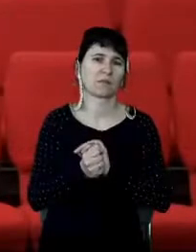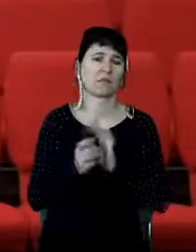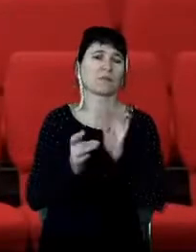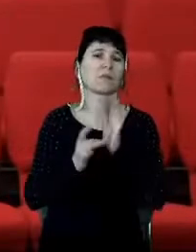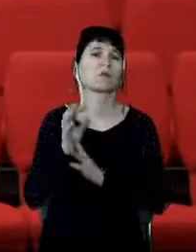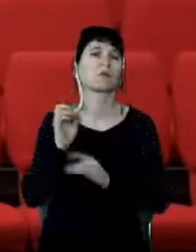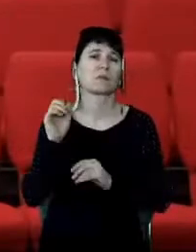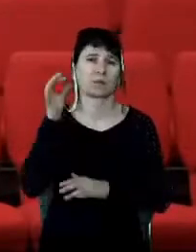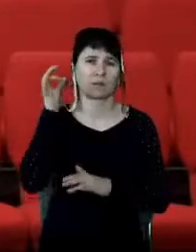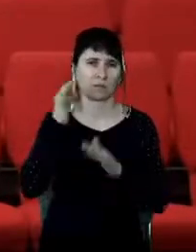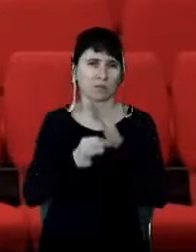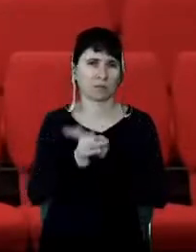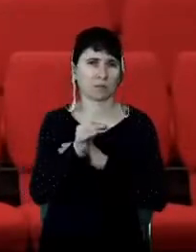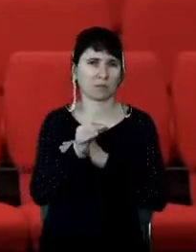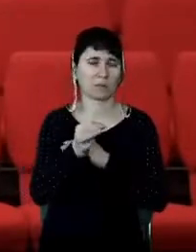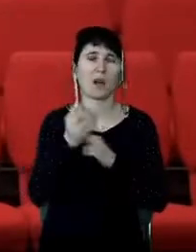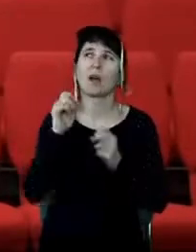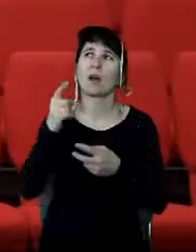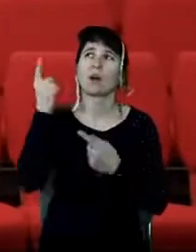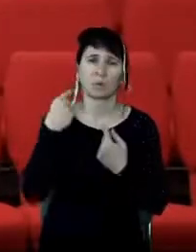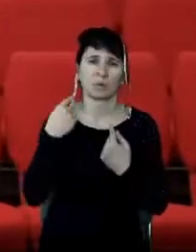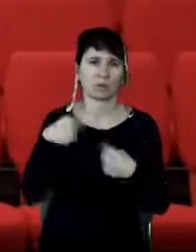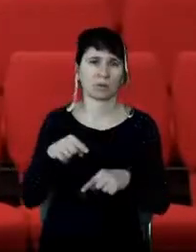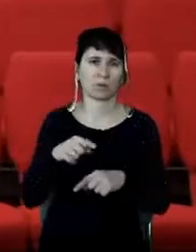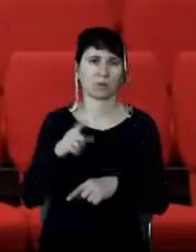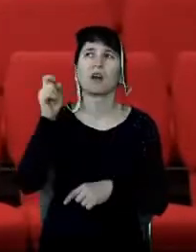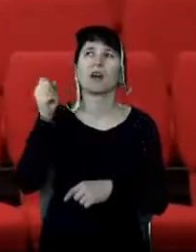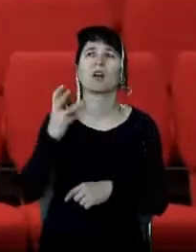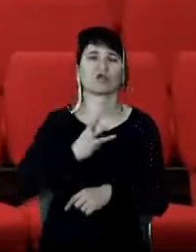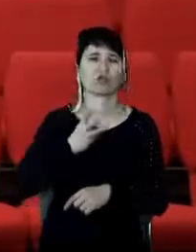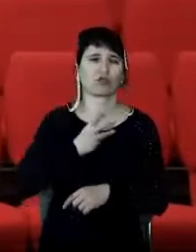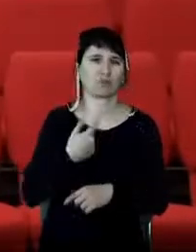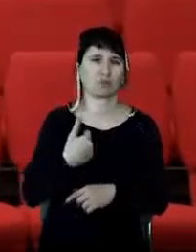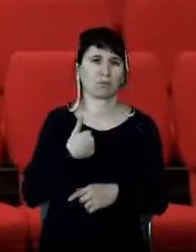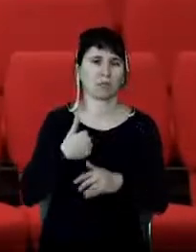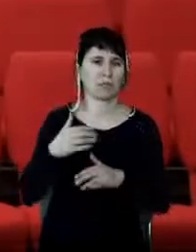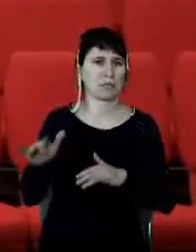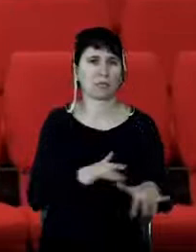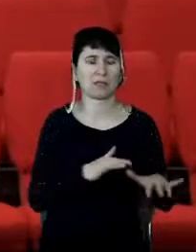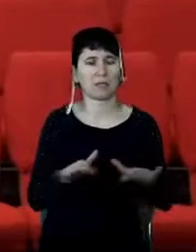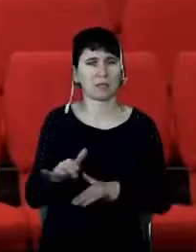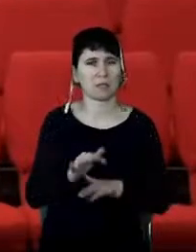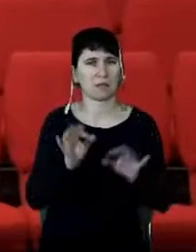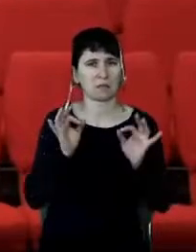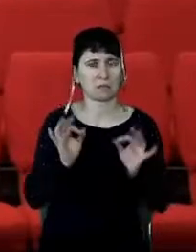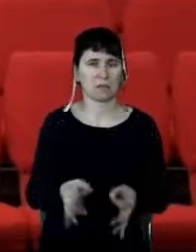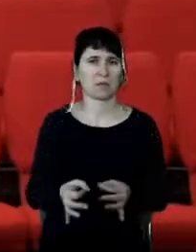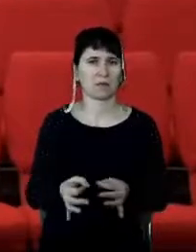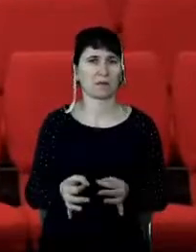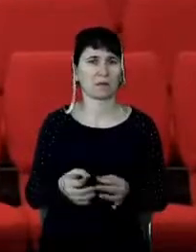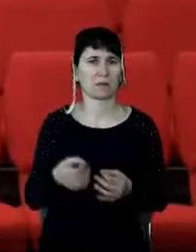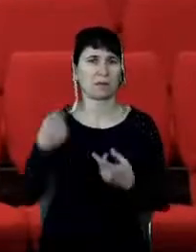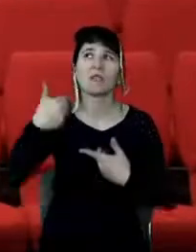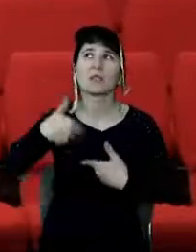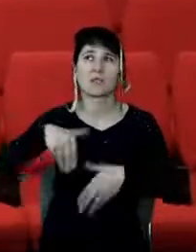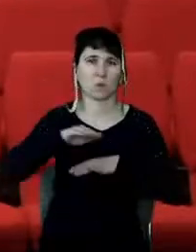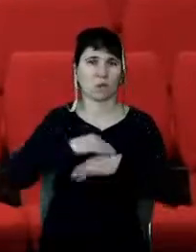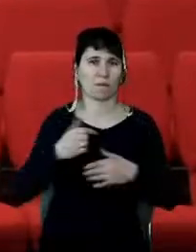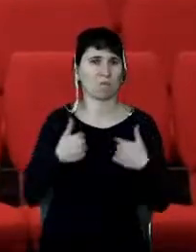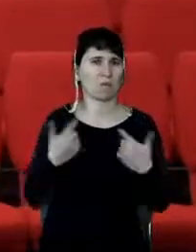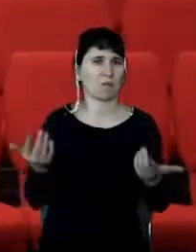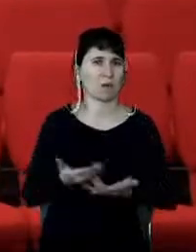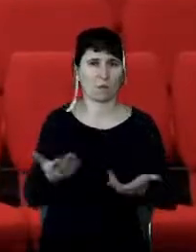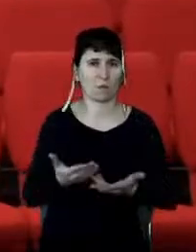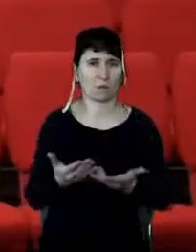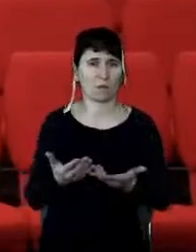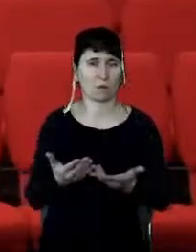Він нам каже? Що Він від нас хотів би? Яких дій наших? І для